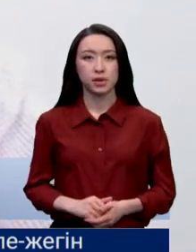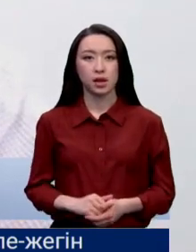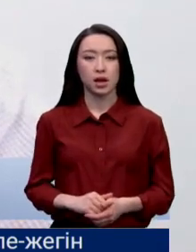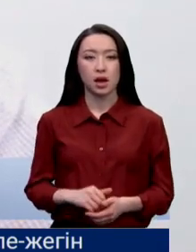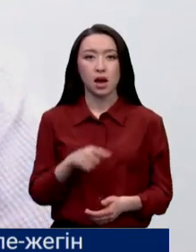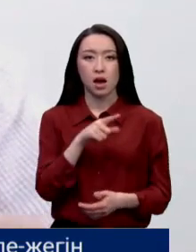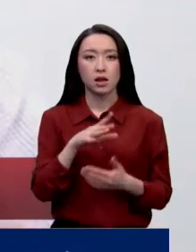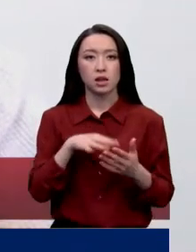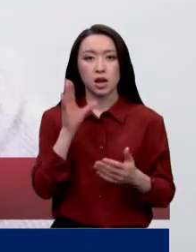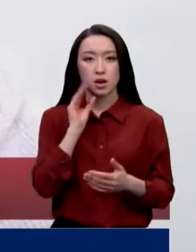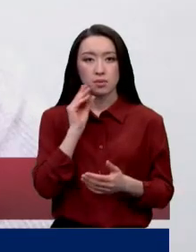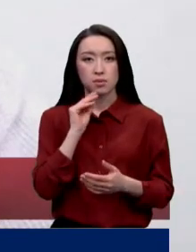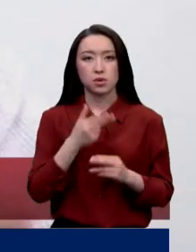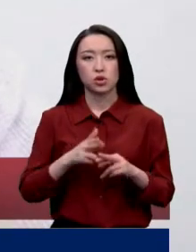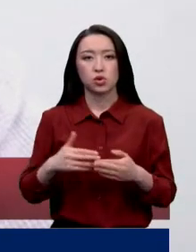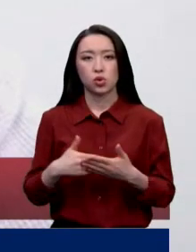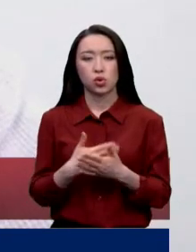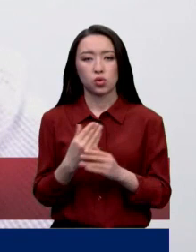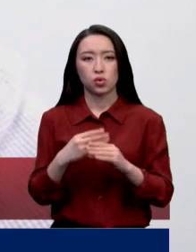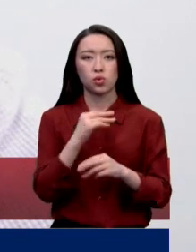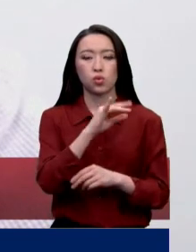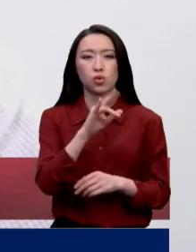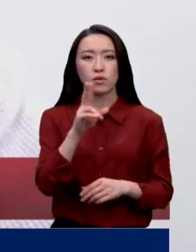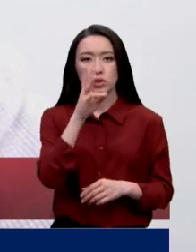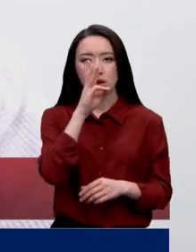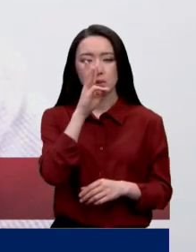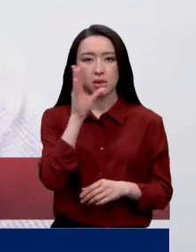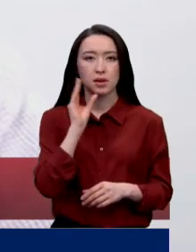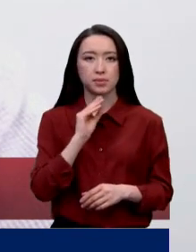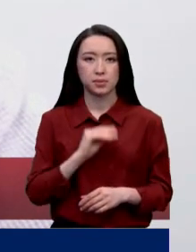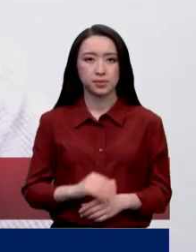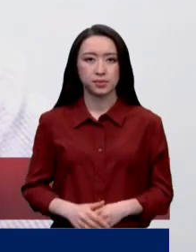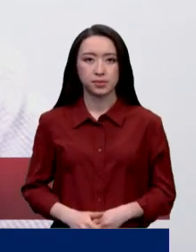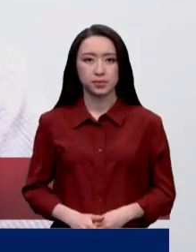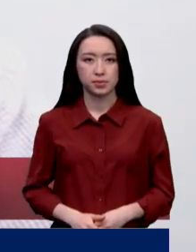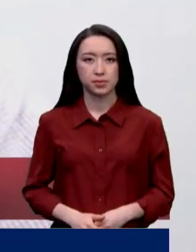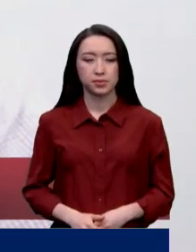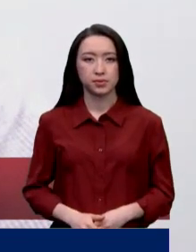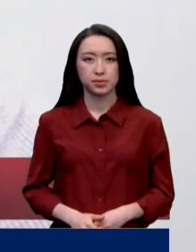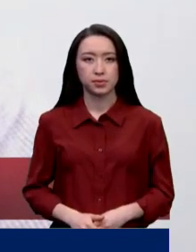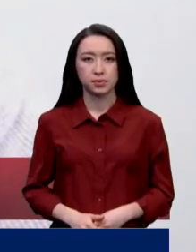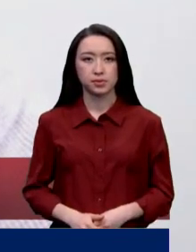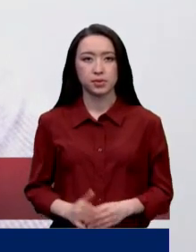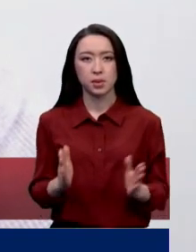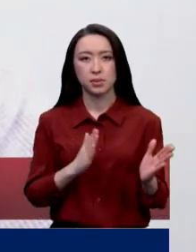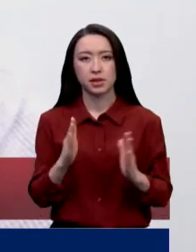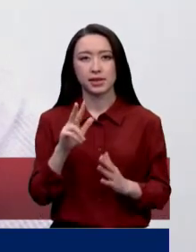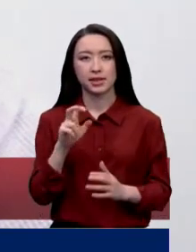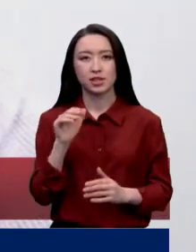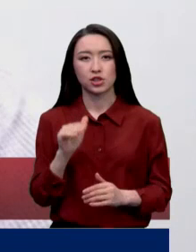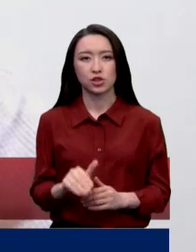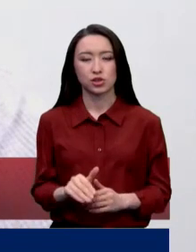потянут на такие новые, у кого зарплата как минимум в пределах 300 тысяч как минимум.